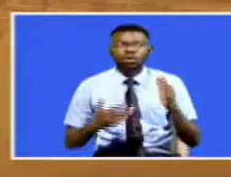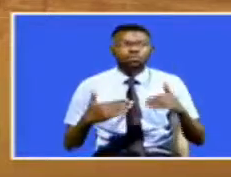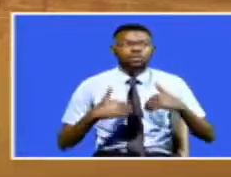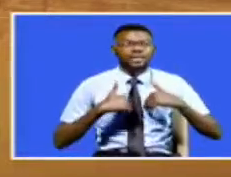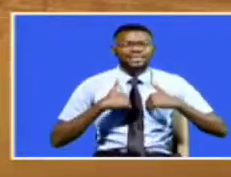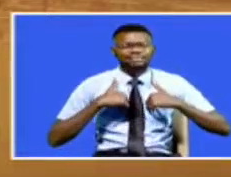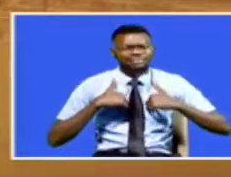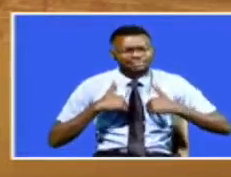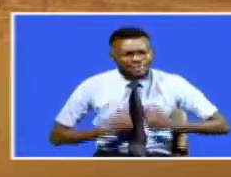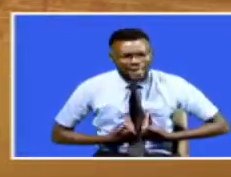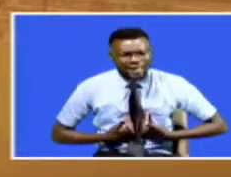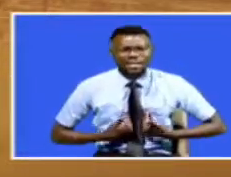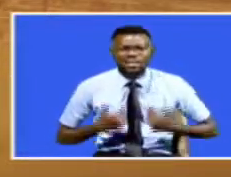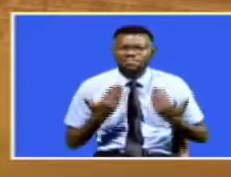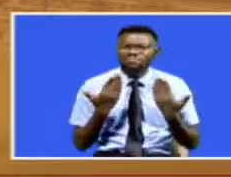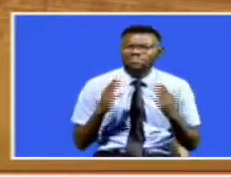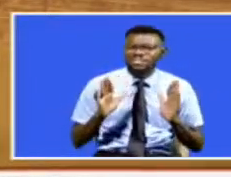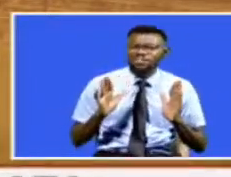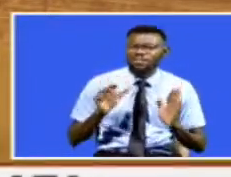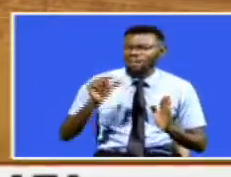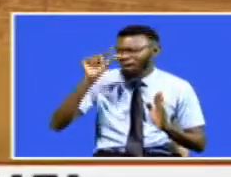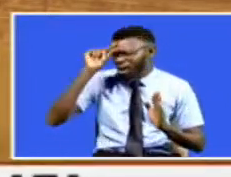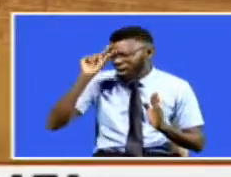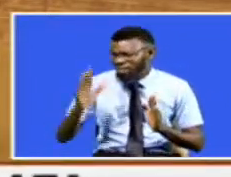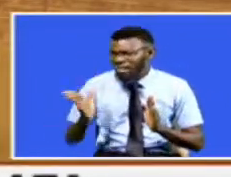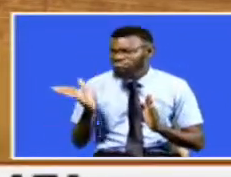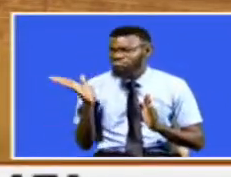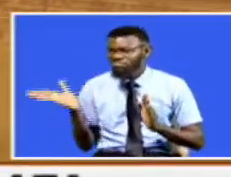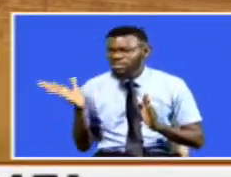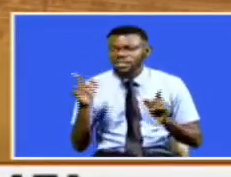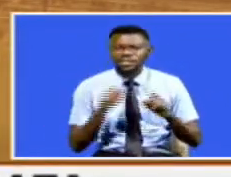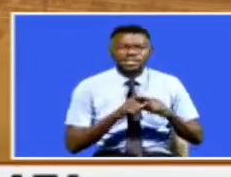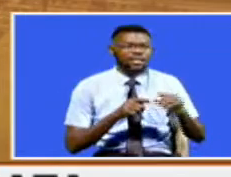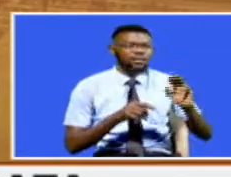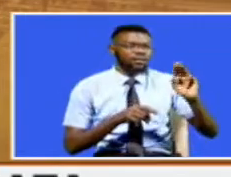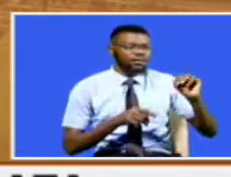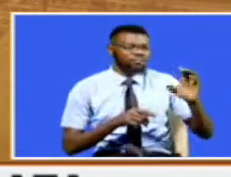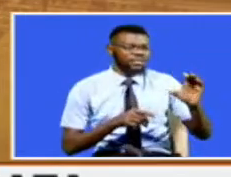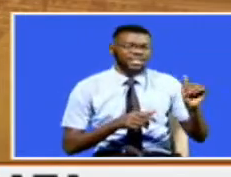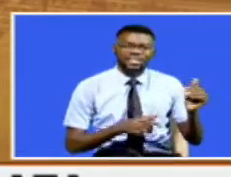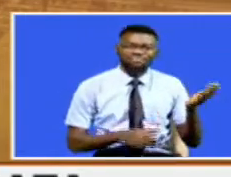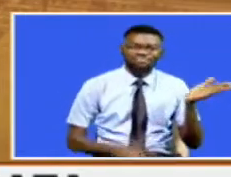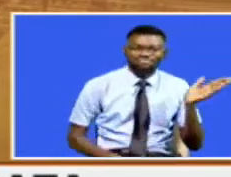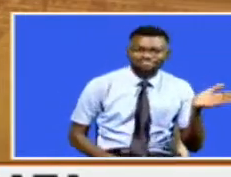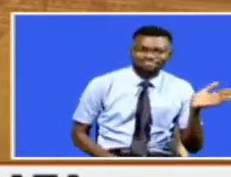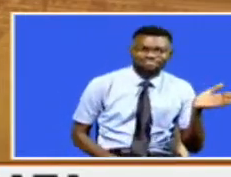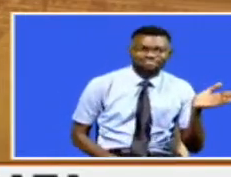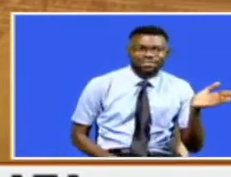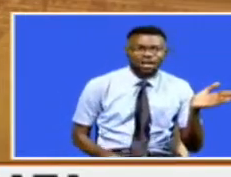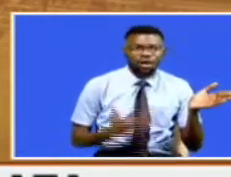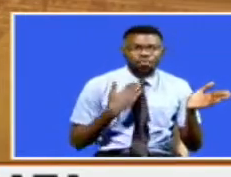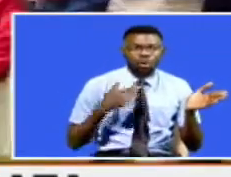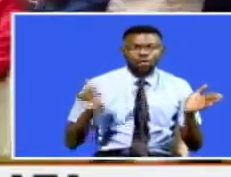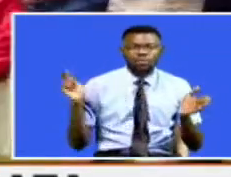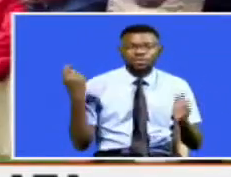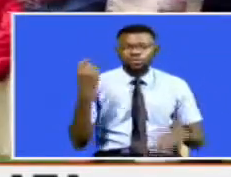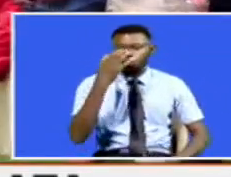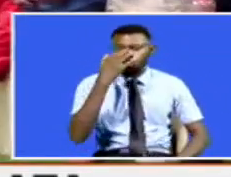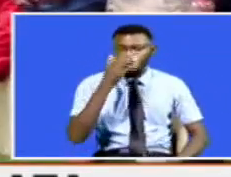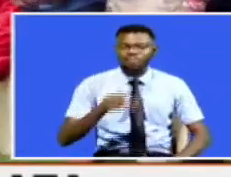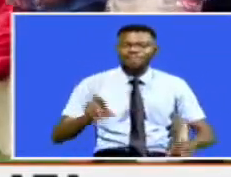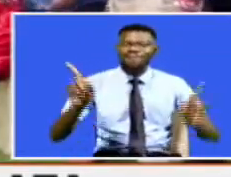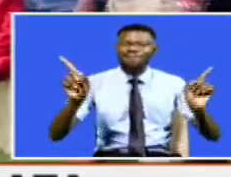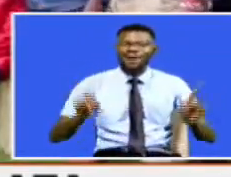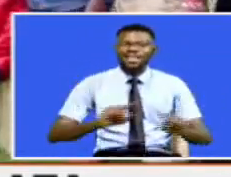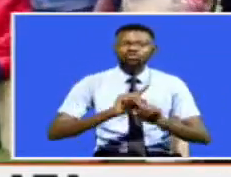choshwa na mvutano kati ya gavana na wawakilishi wadi na kumtaka Rais William Ruto avunjilie mbali kaunti hiyo.